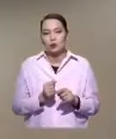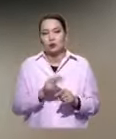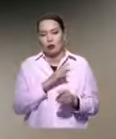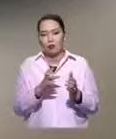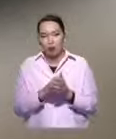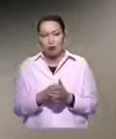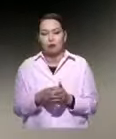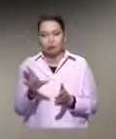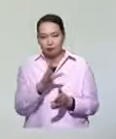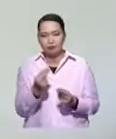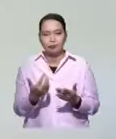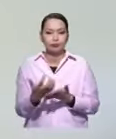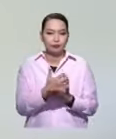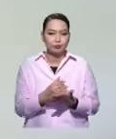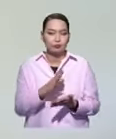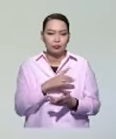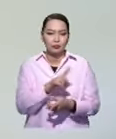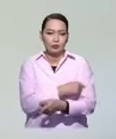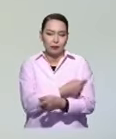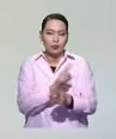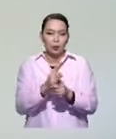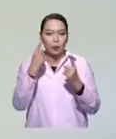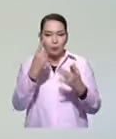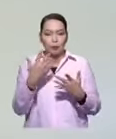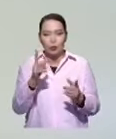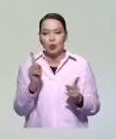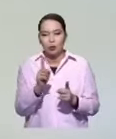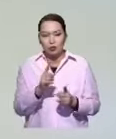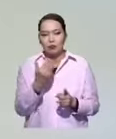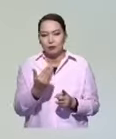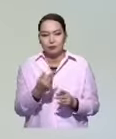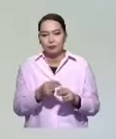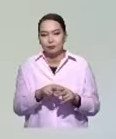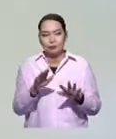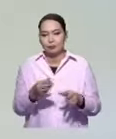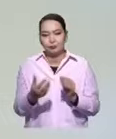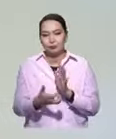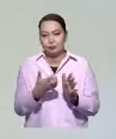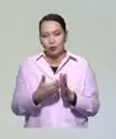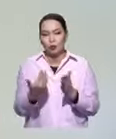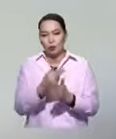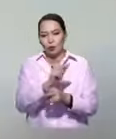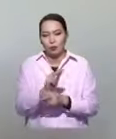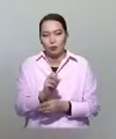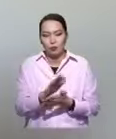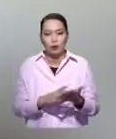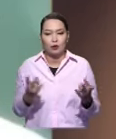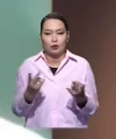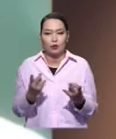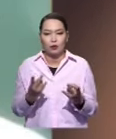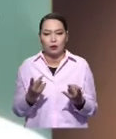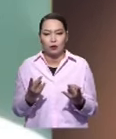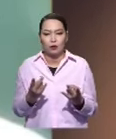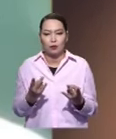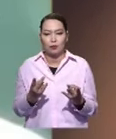деньги. Но по прибытии в стамбульскую клинику стало понятно, средств хватит только на начало 8-месячного курса. Курс лечения